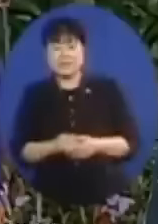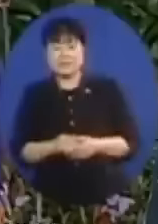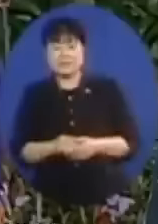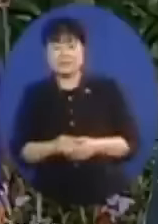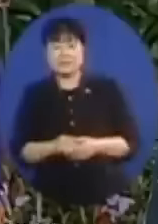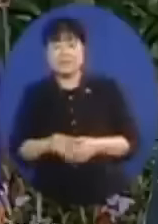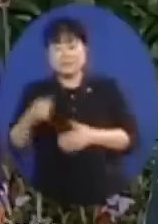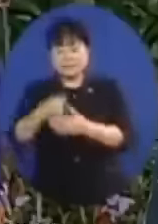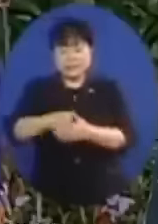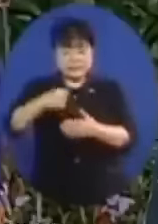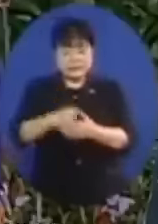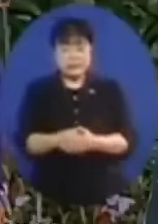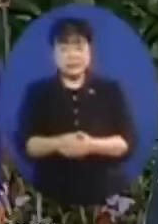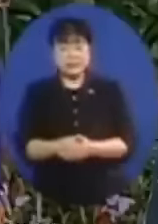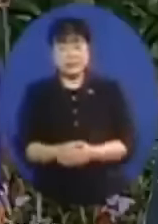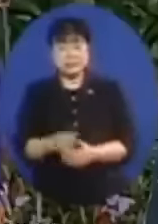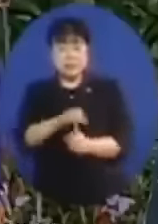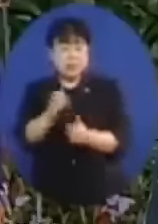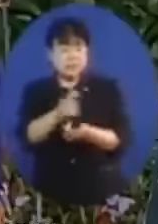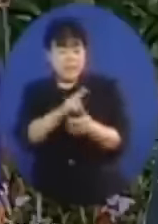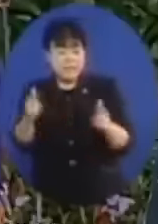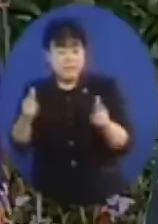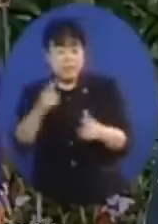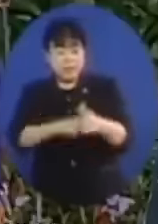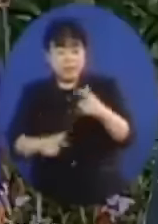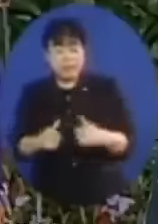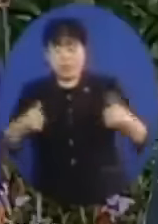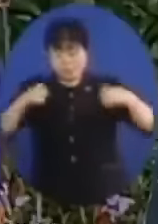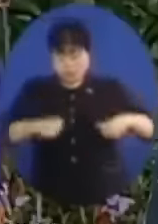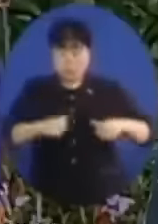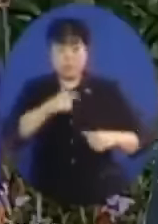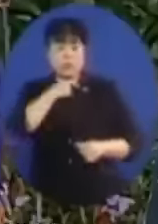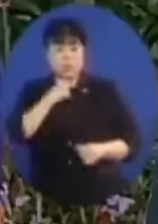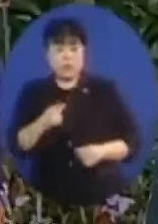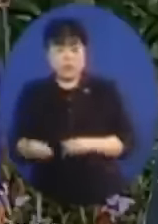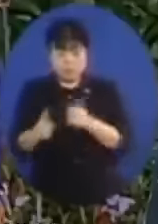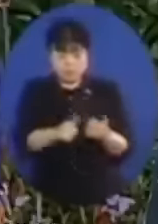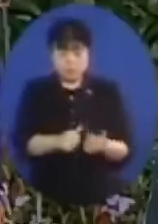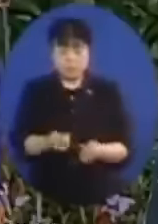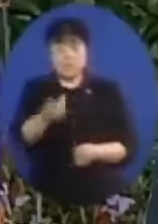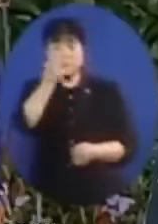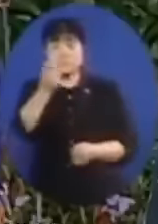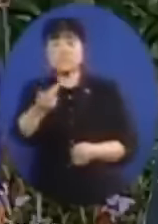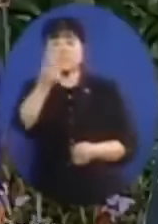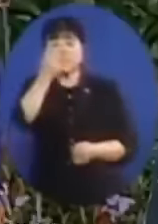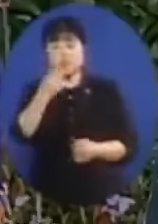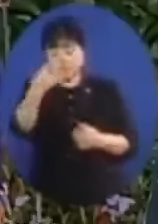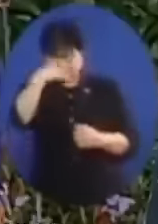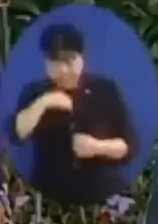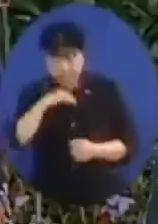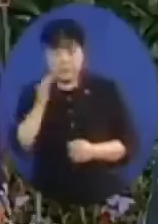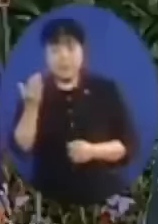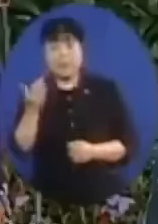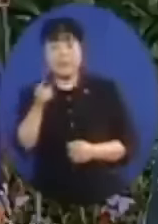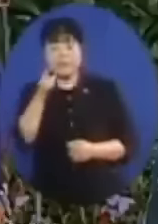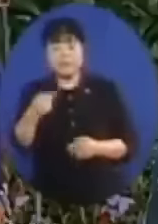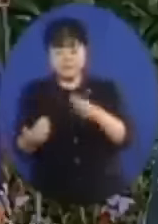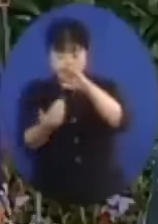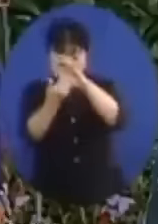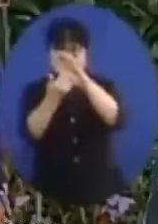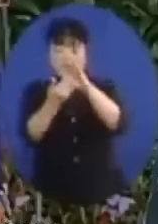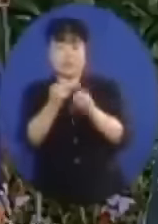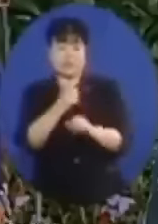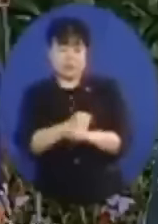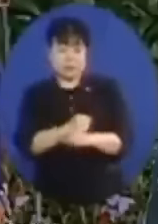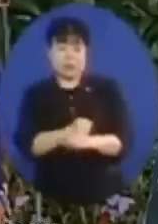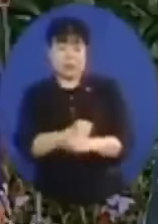것까지 탄식하는 것은 벗고자 함이 아니요 오히려 덧붙고자 함이니 죽을 것이 생명의 상킴바 되려 함이라. 곧 이것을 이루게